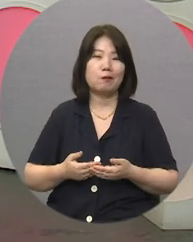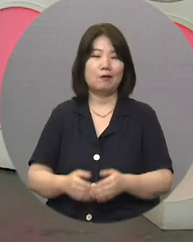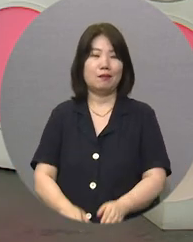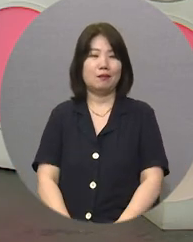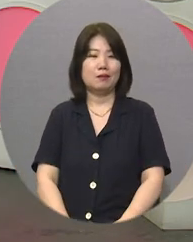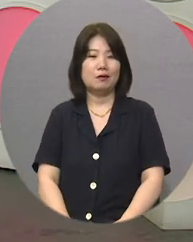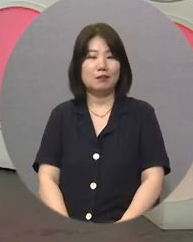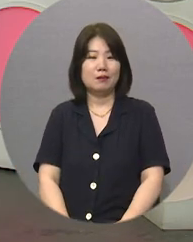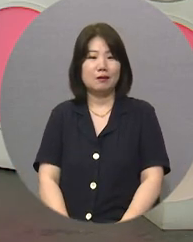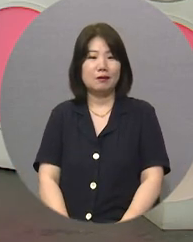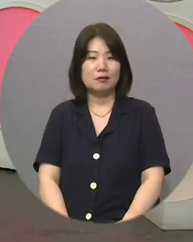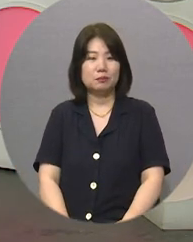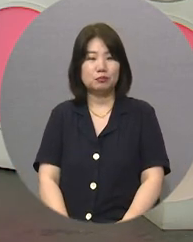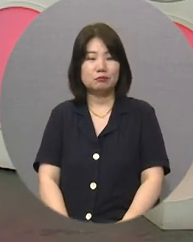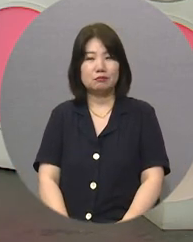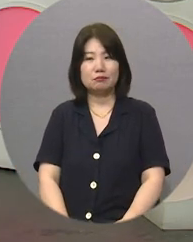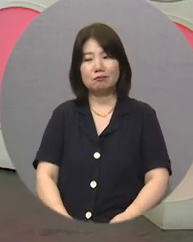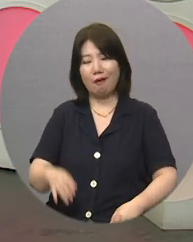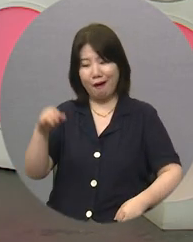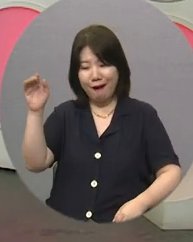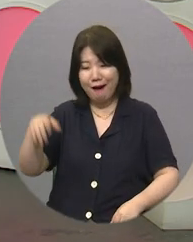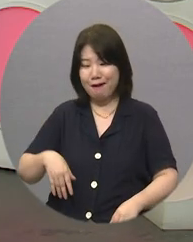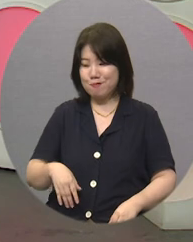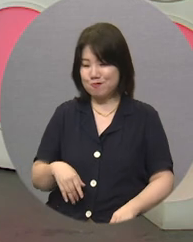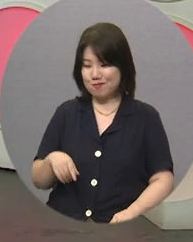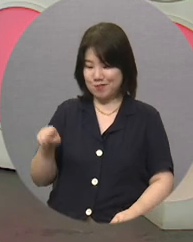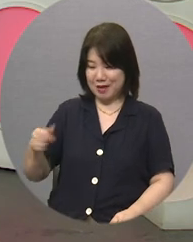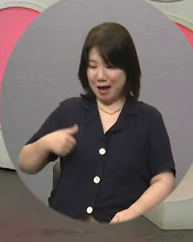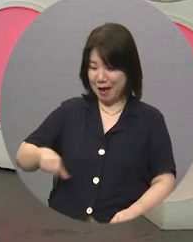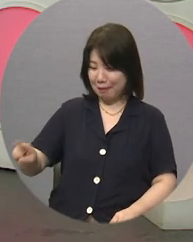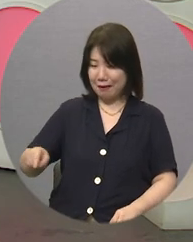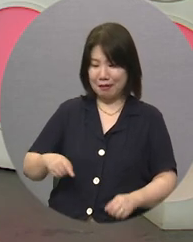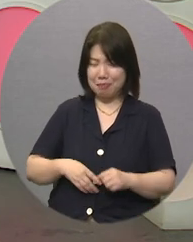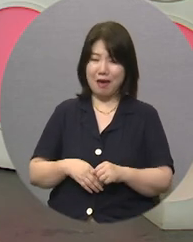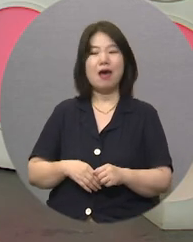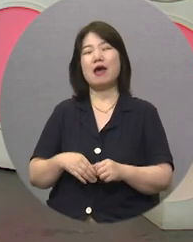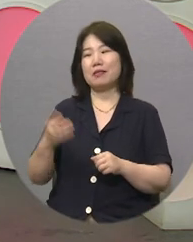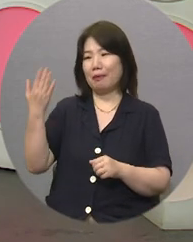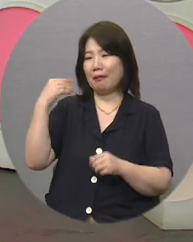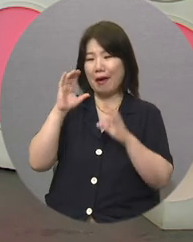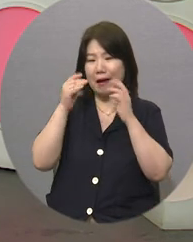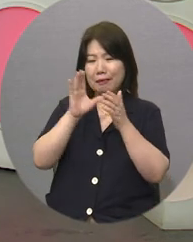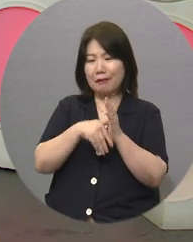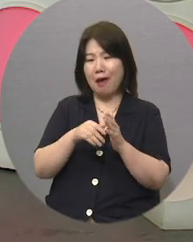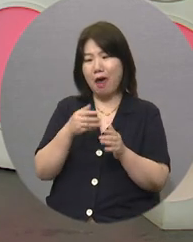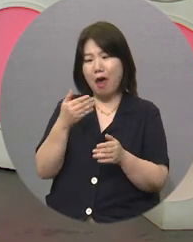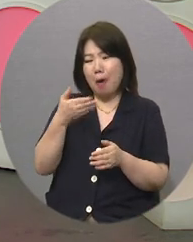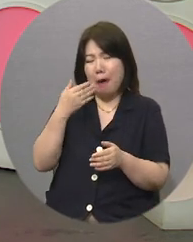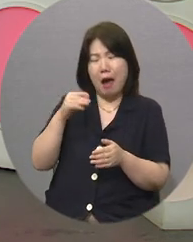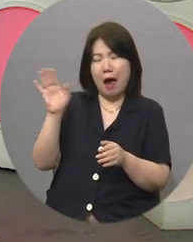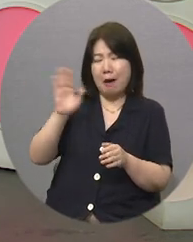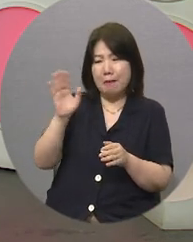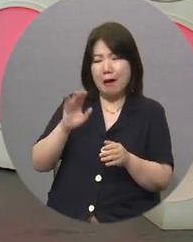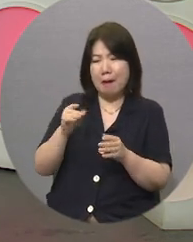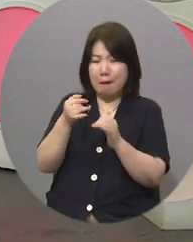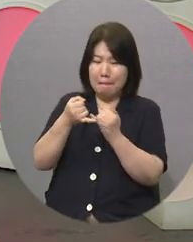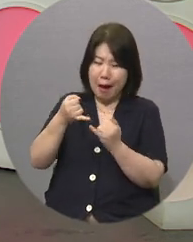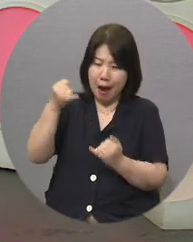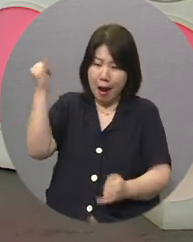주셨습니다. 아이고, 그 밥 안 먹고 빼빼 말랐던 애가 벌써 이만큼이나